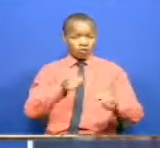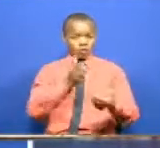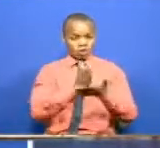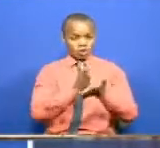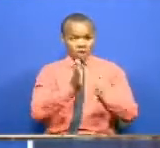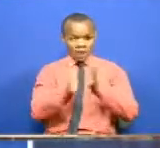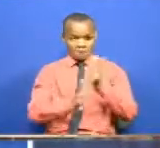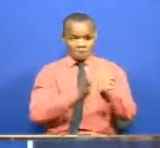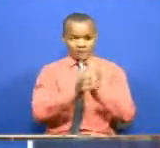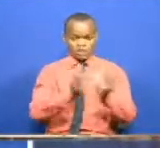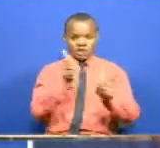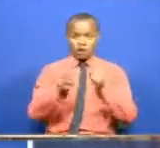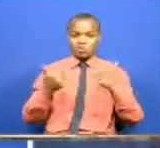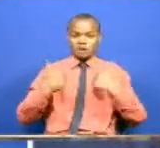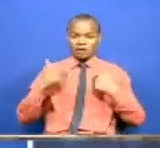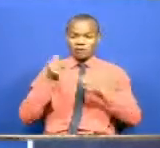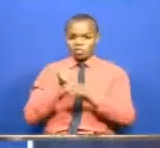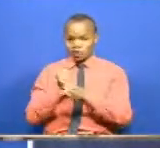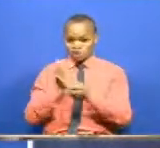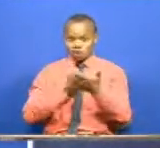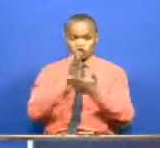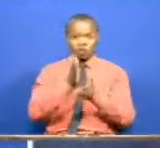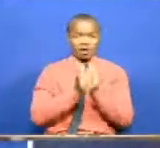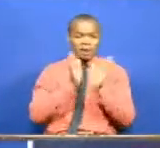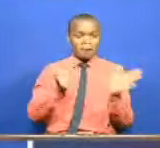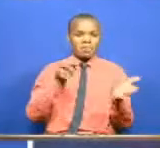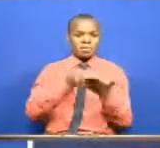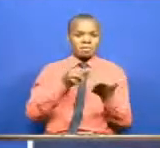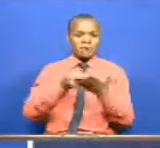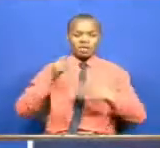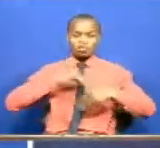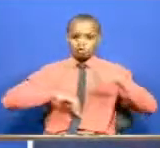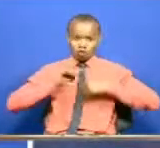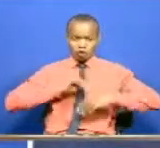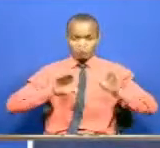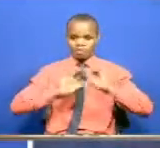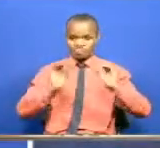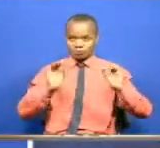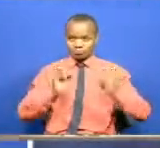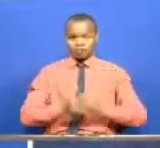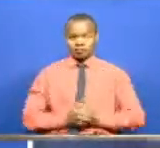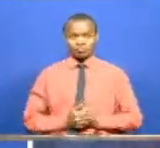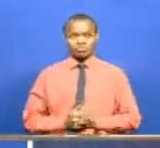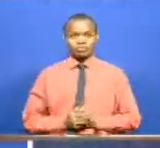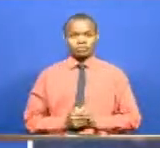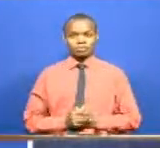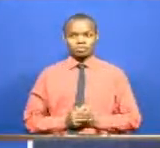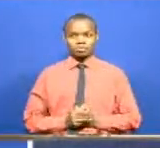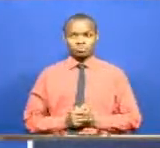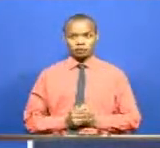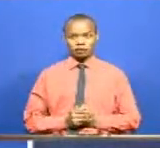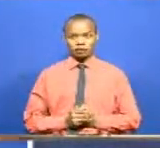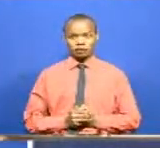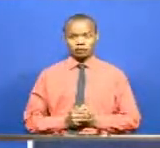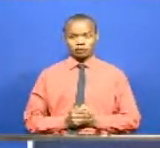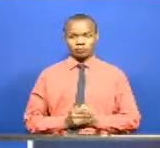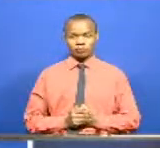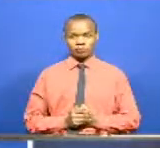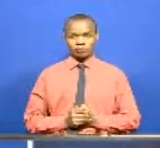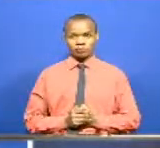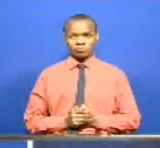iliyowekwa kuhakikisha kuwa fedha za umma hazitumiwi vibaya. Nikiripotia Darubini Wikendi, naitwa Gladys